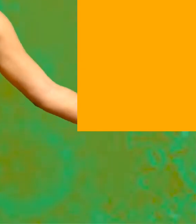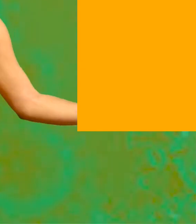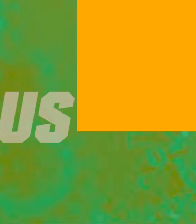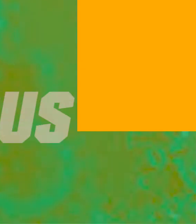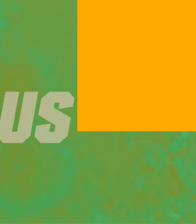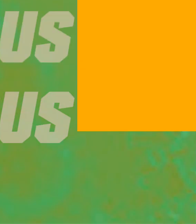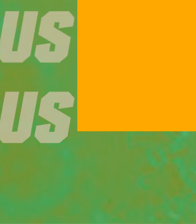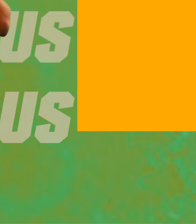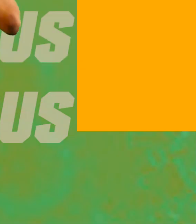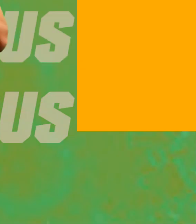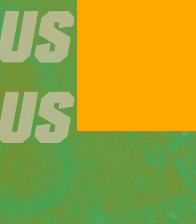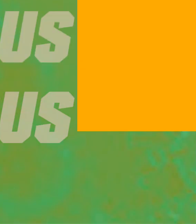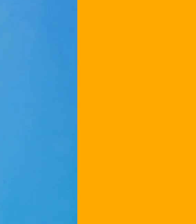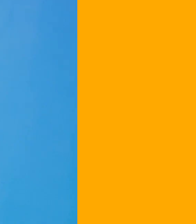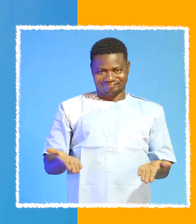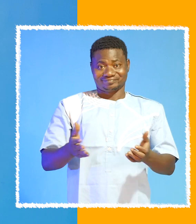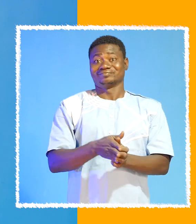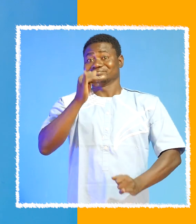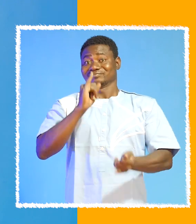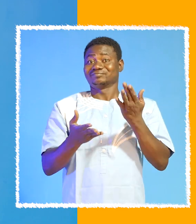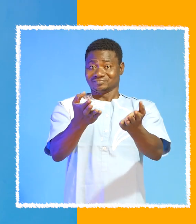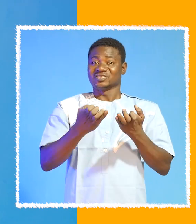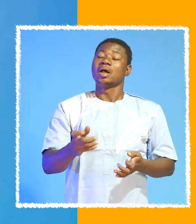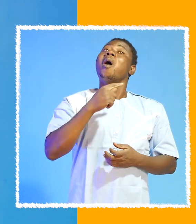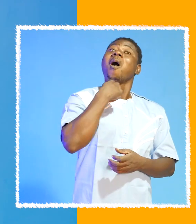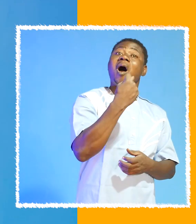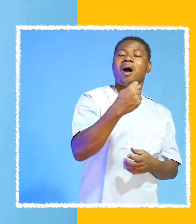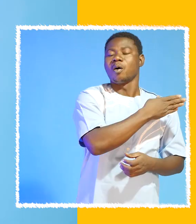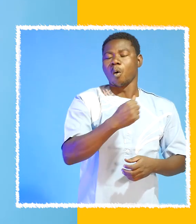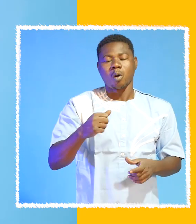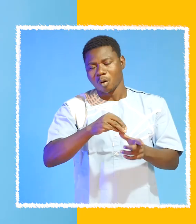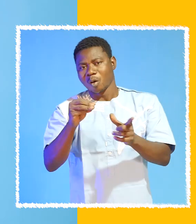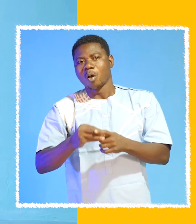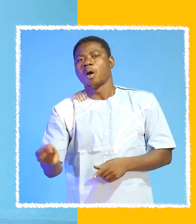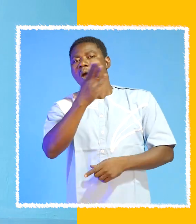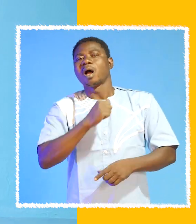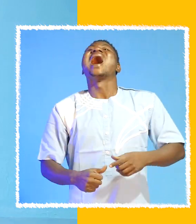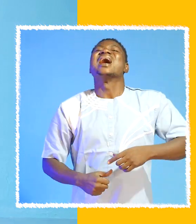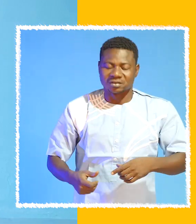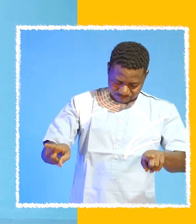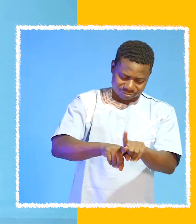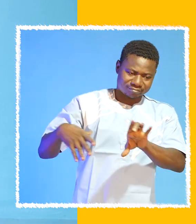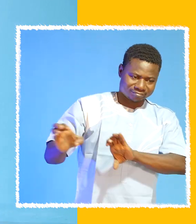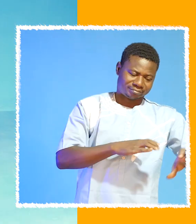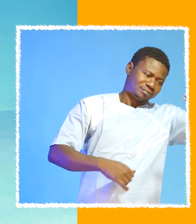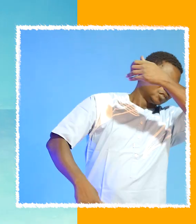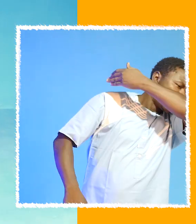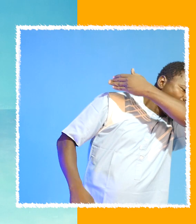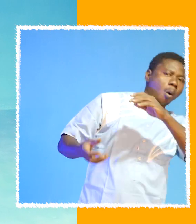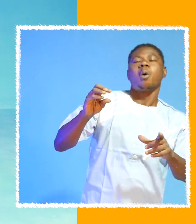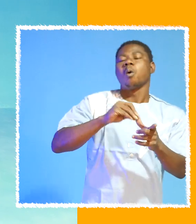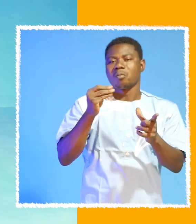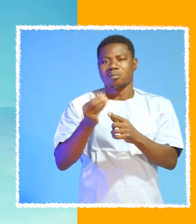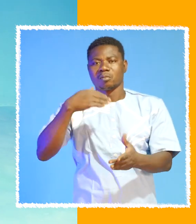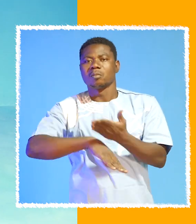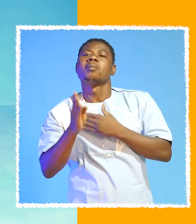Coronavirus est là Si tu veux tousser ou éternuer Fais-le dans le pli de ton coude Ou dans un